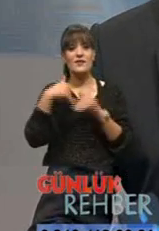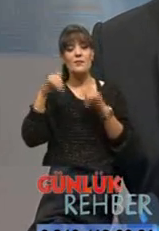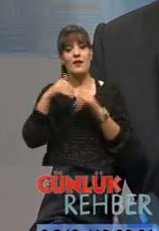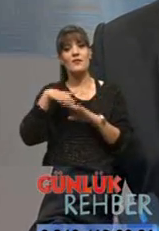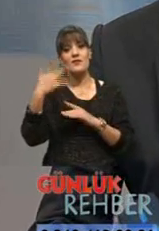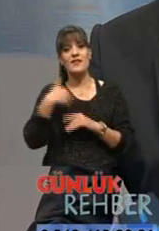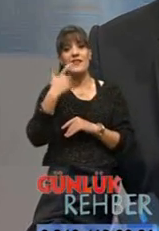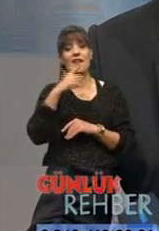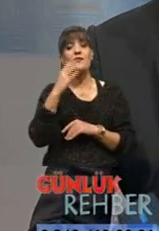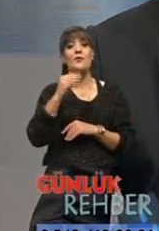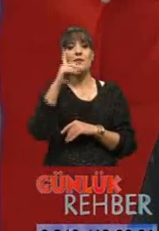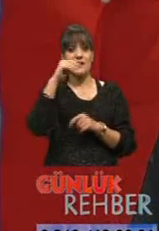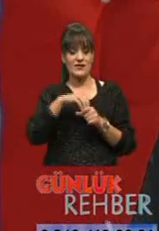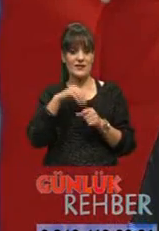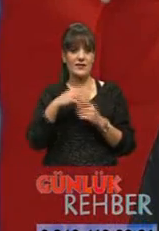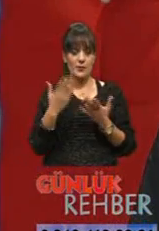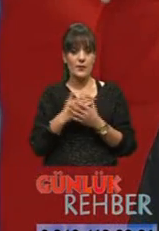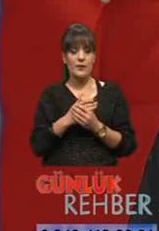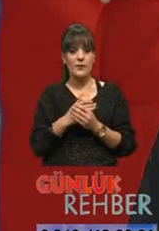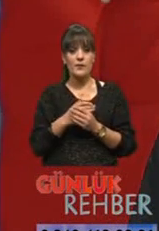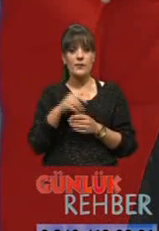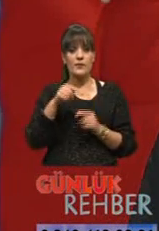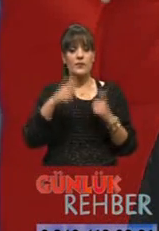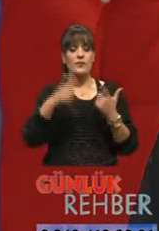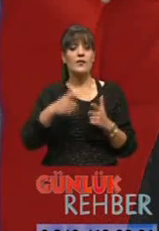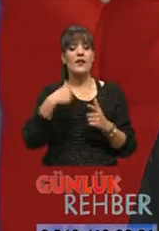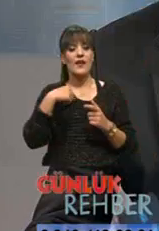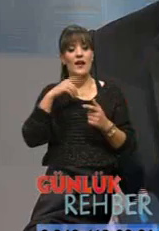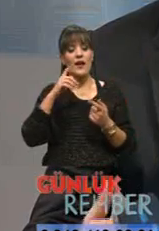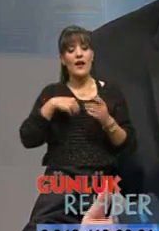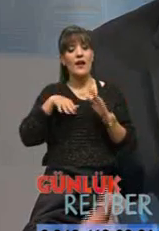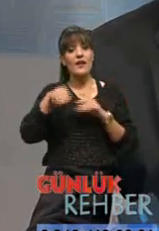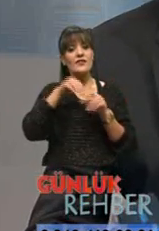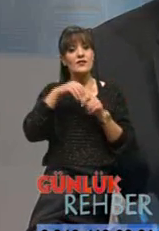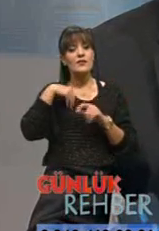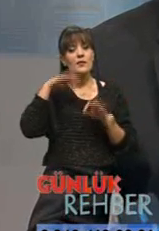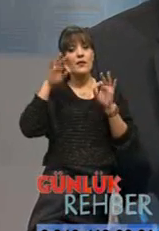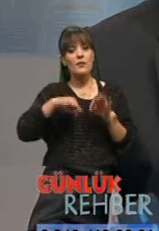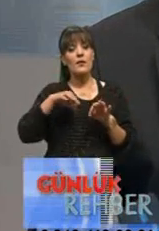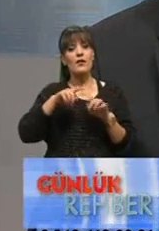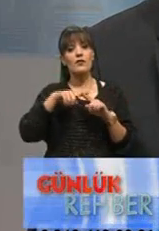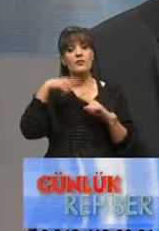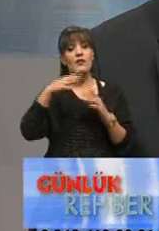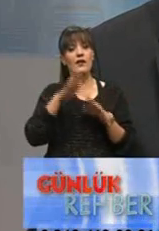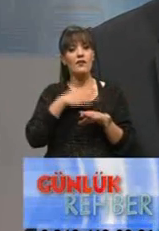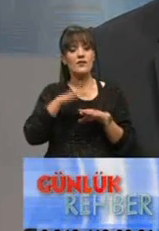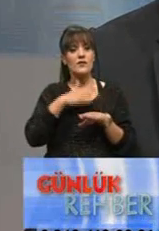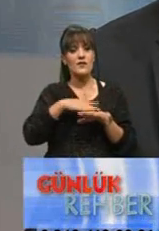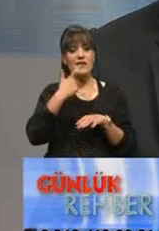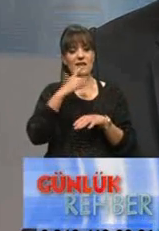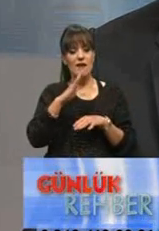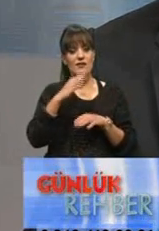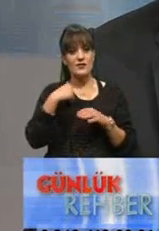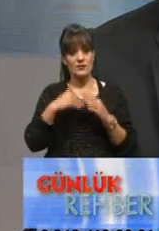Yok, yaş tutmadığı için tabii. Buralarda performans göstererek artık yavaş yavaş şey yaptım. Hani